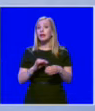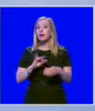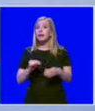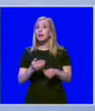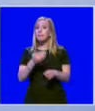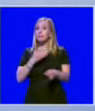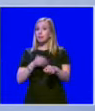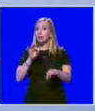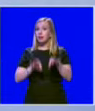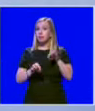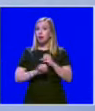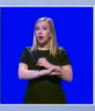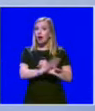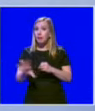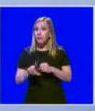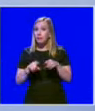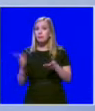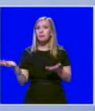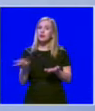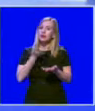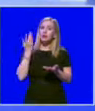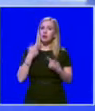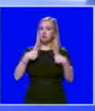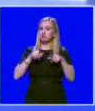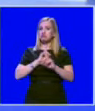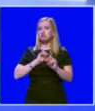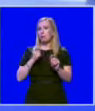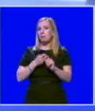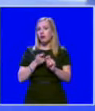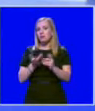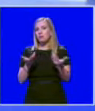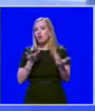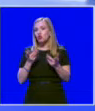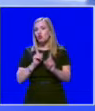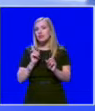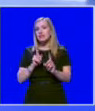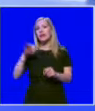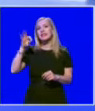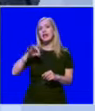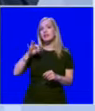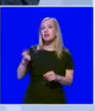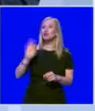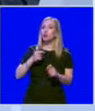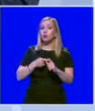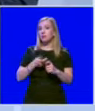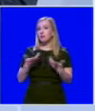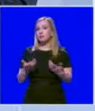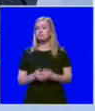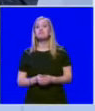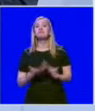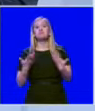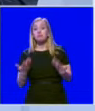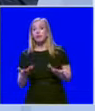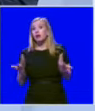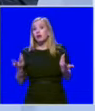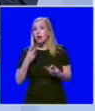предизборната кампания, която мина. Така че ние не правим нещо, което не сме заявили, че ще го направим. Добре, а как гледате